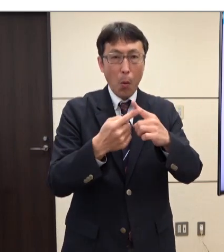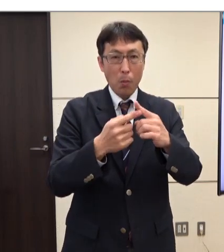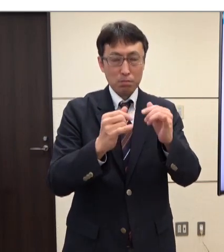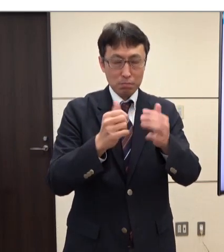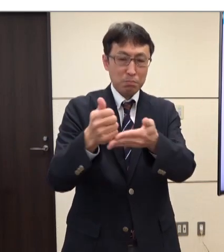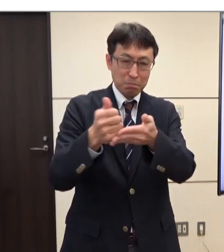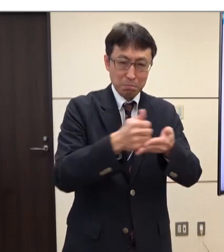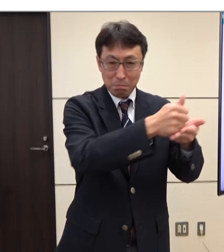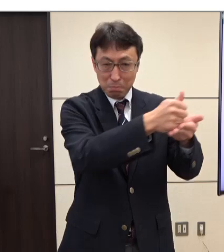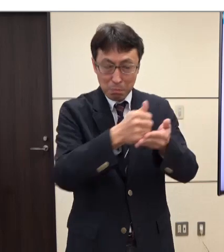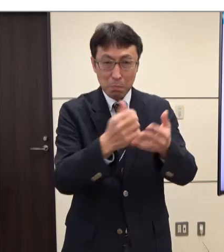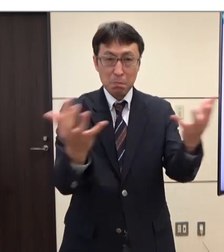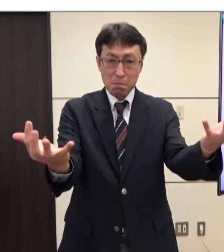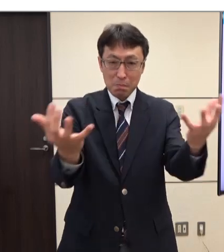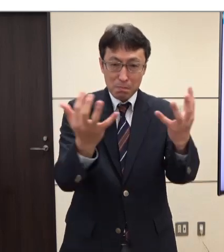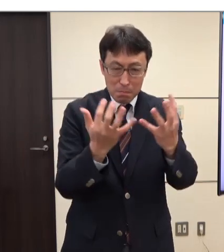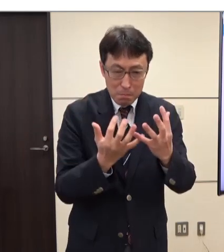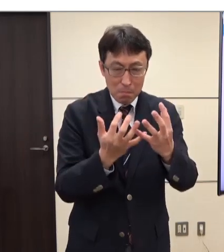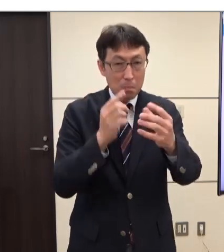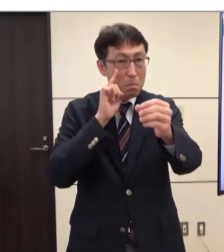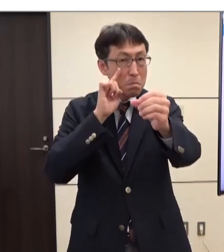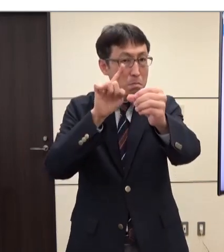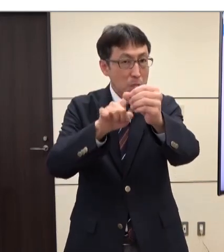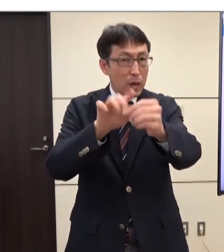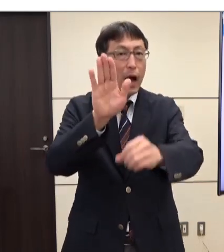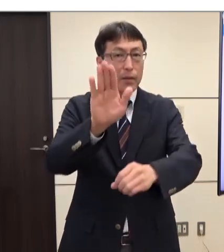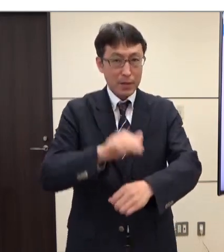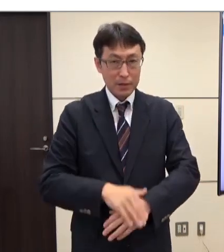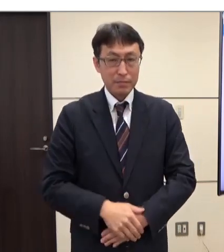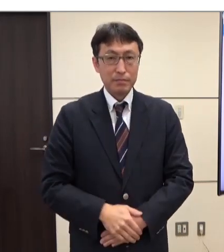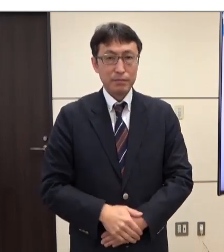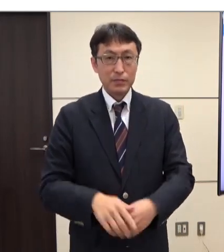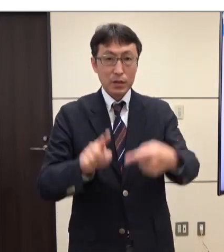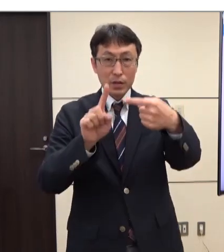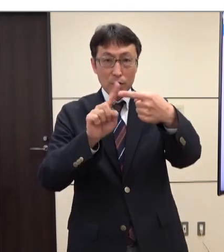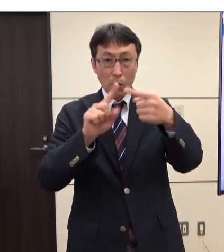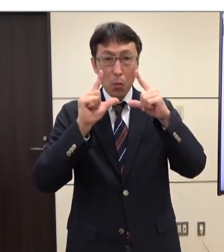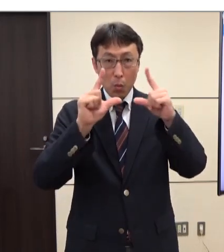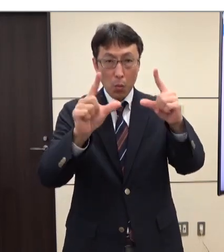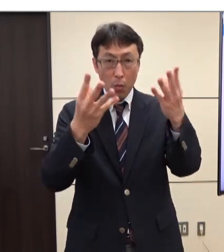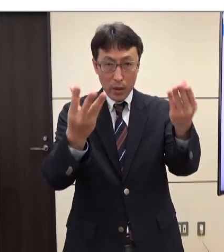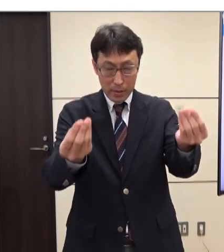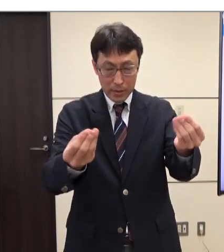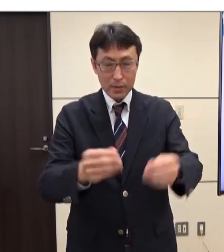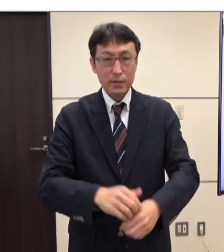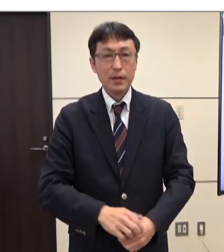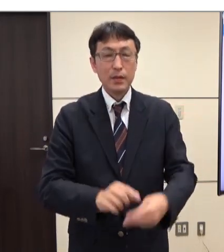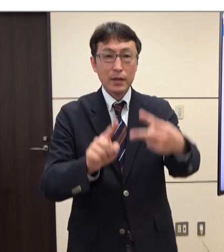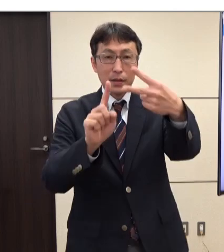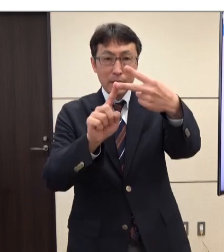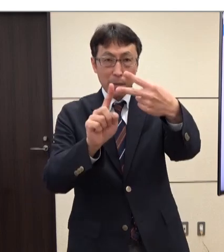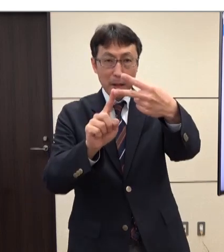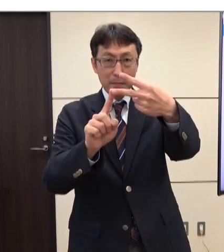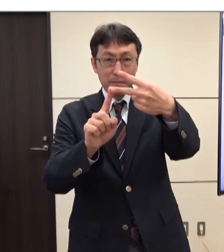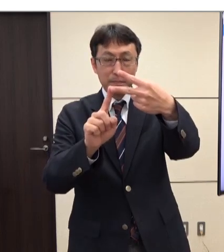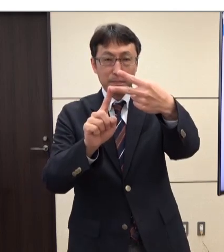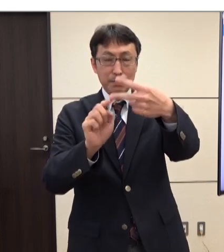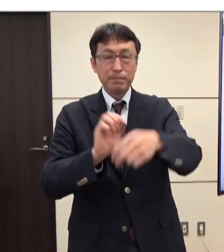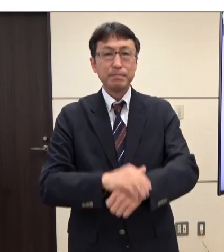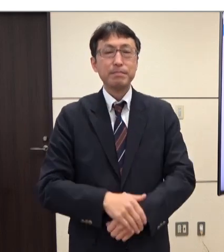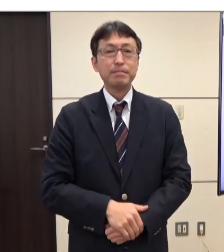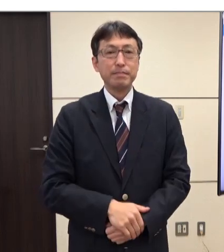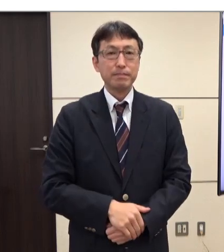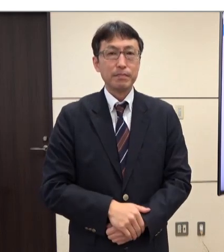たいというふうに考えております。1点目は以上です。それから2点目です。福島